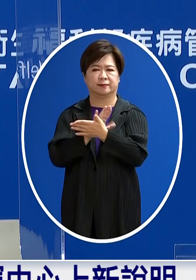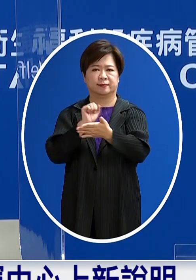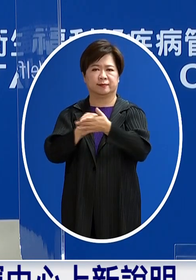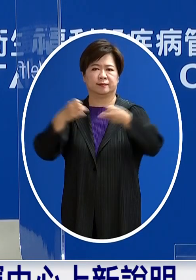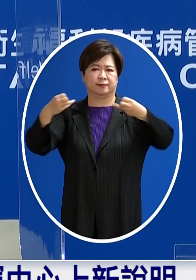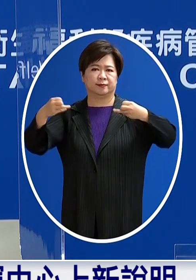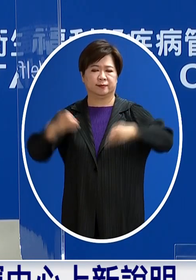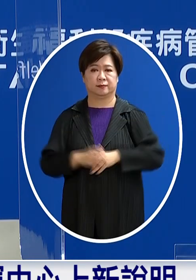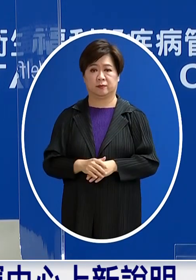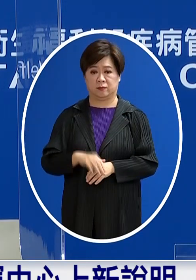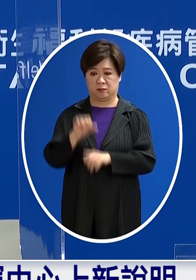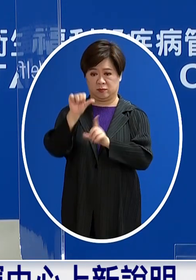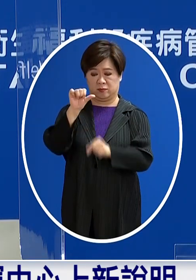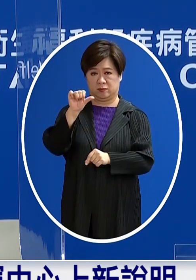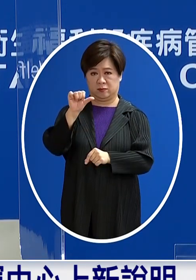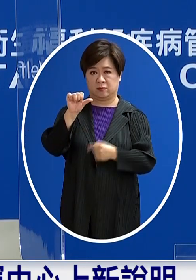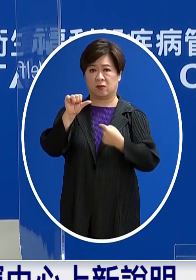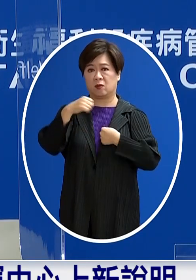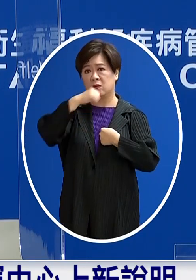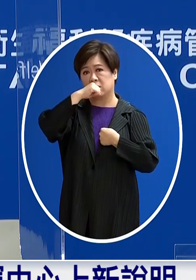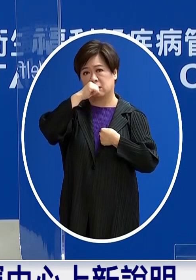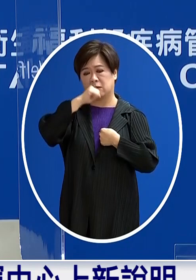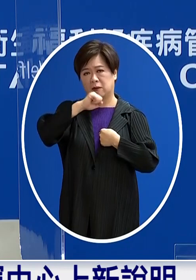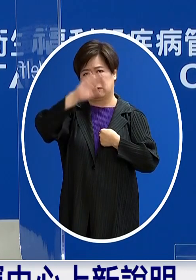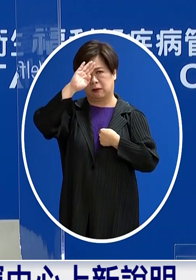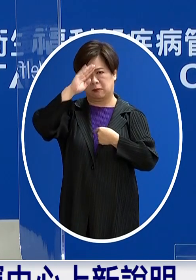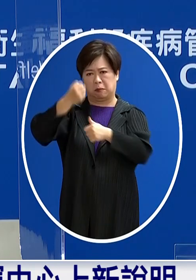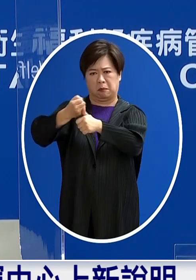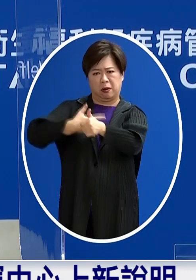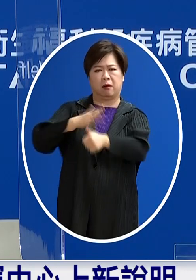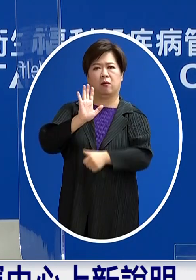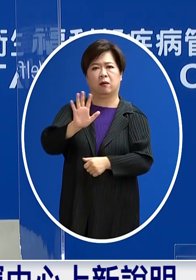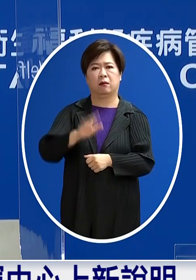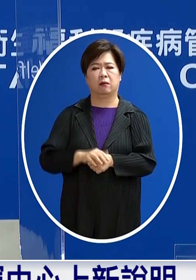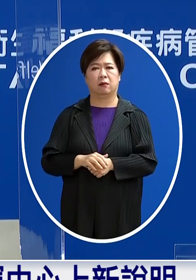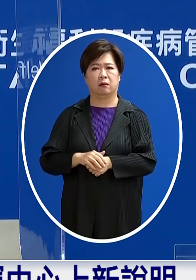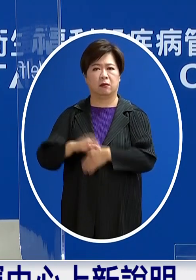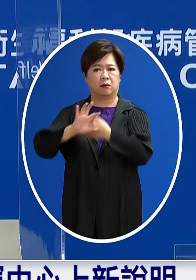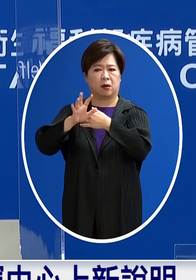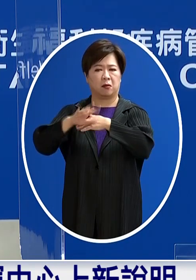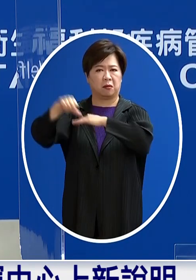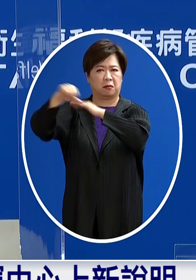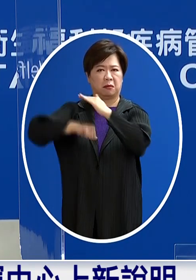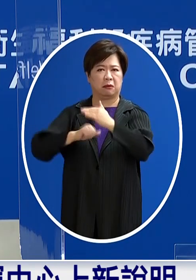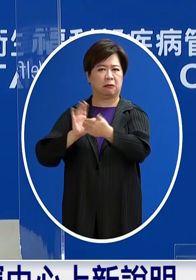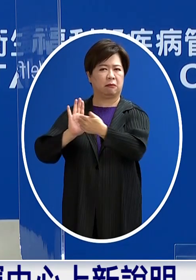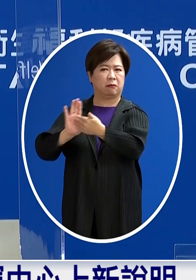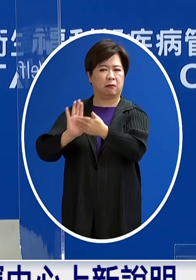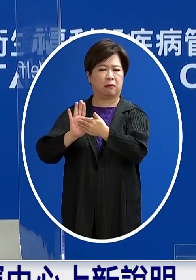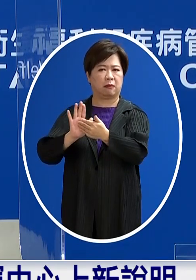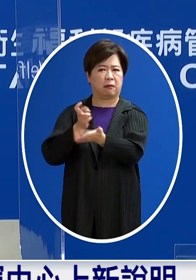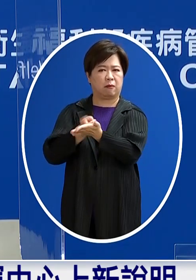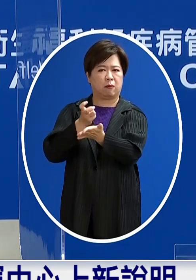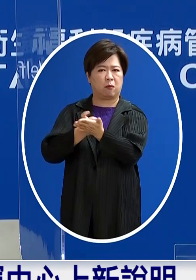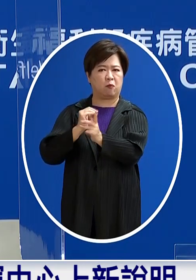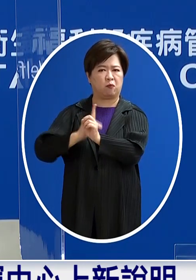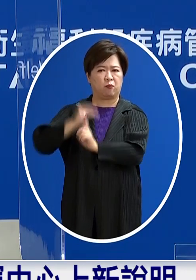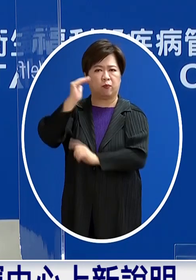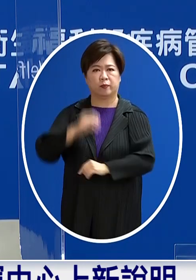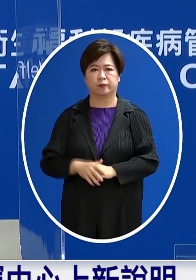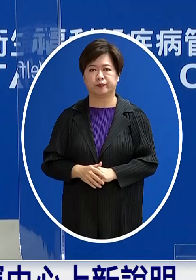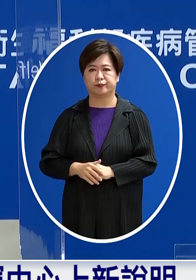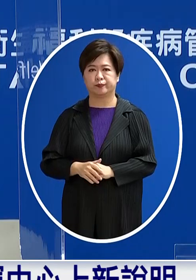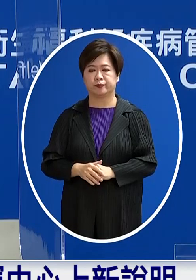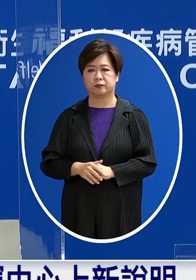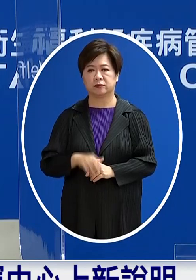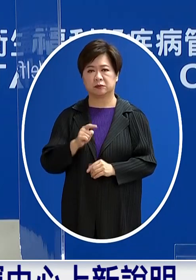到国内疫情的这个爆发，所以我们相对在边境的管理也有做了一些调整。 那我相信这些